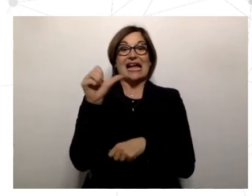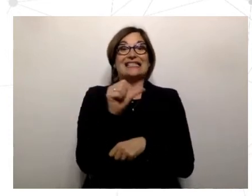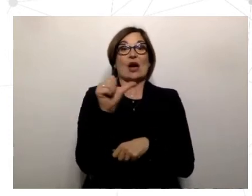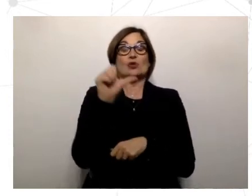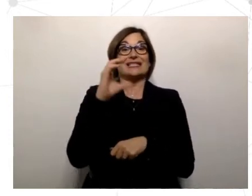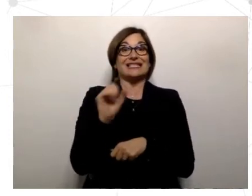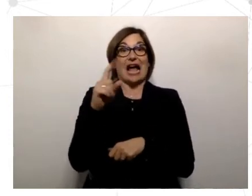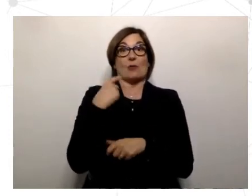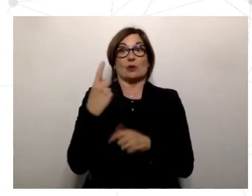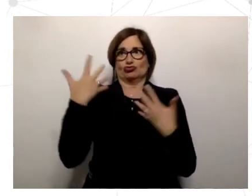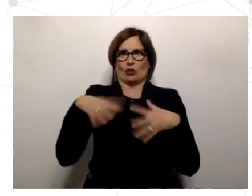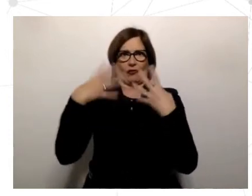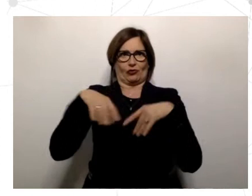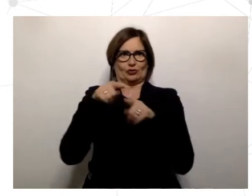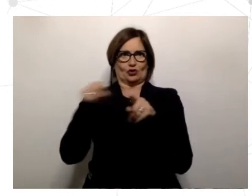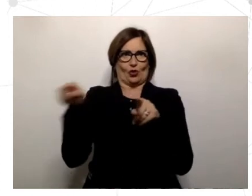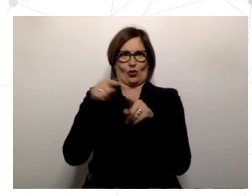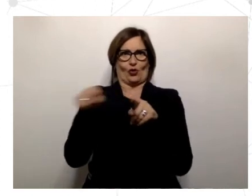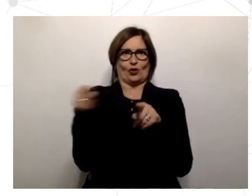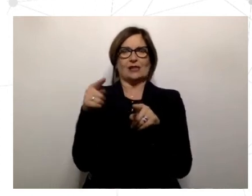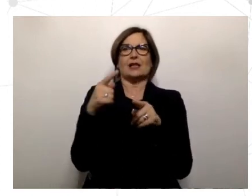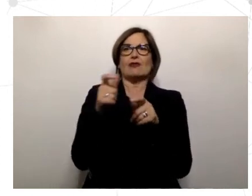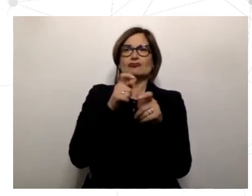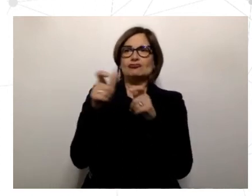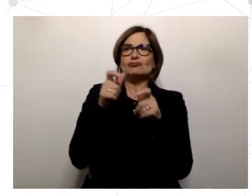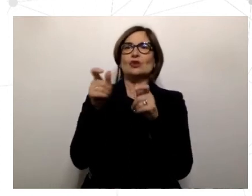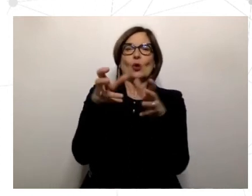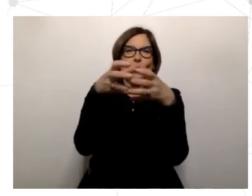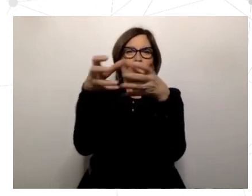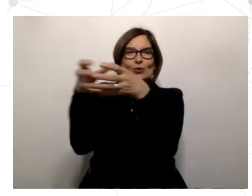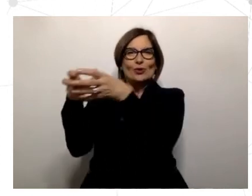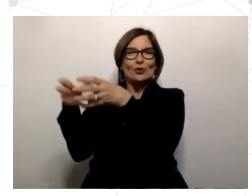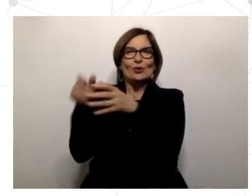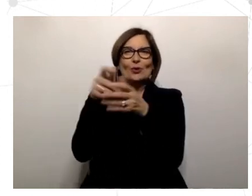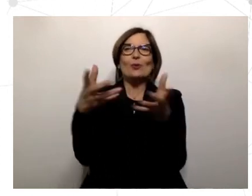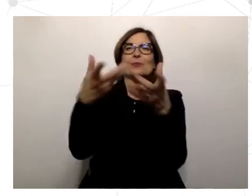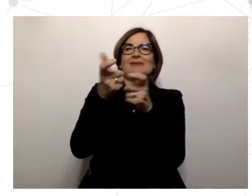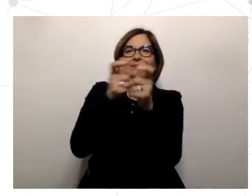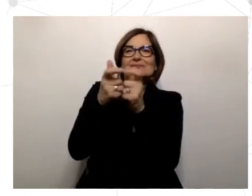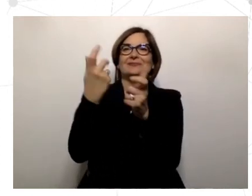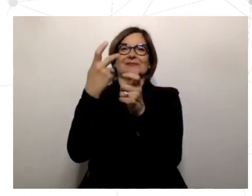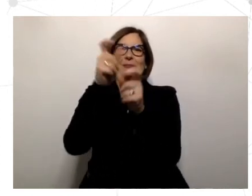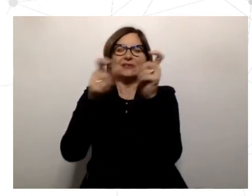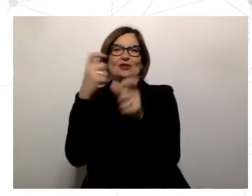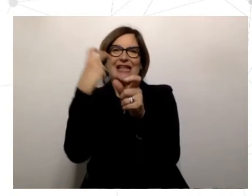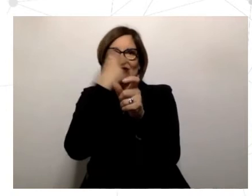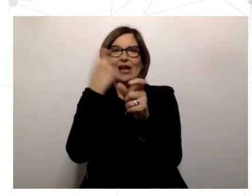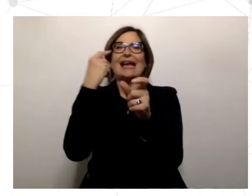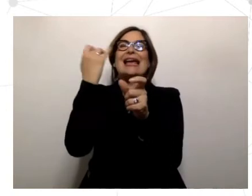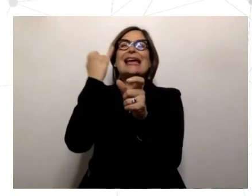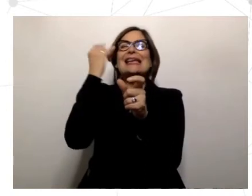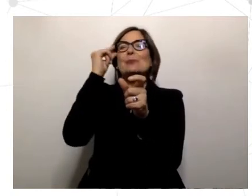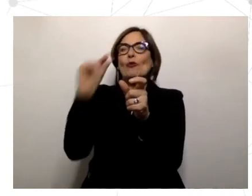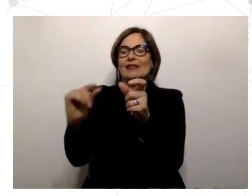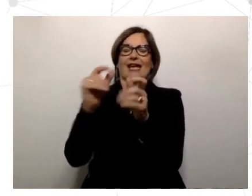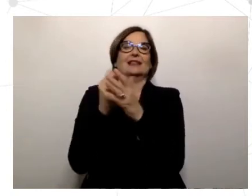stato lanciato con ONG locali che sono in contatto con le comunità delle persone cieche e ipovedenti.